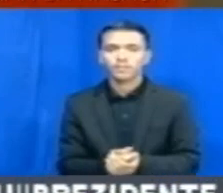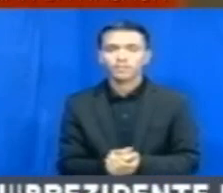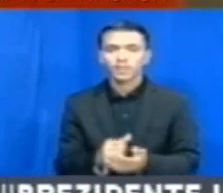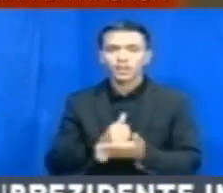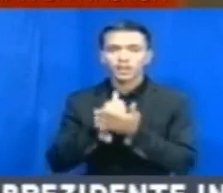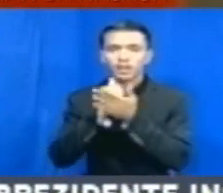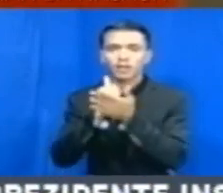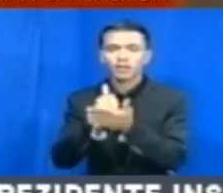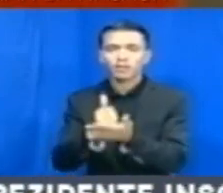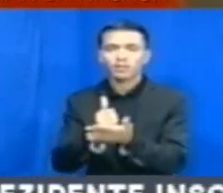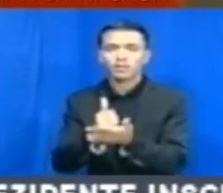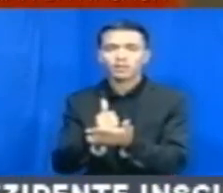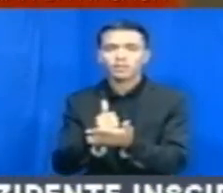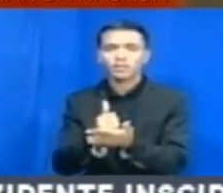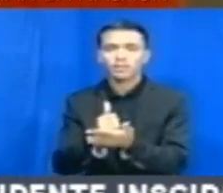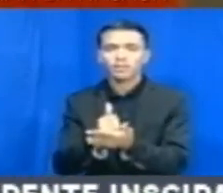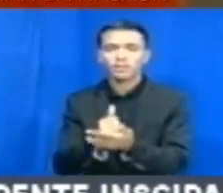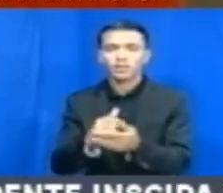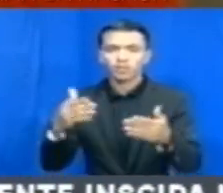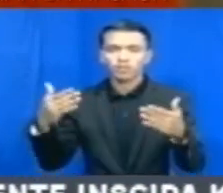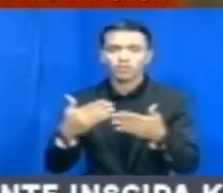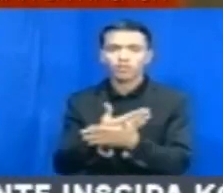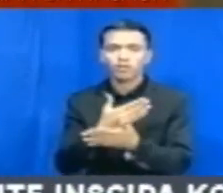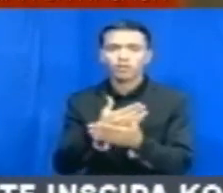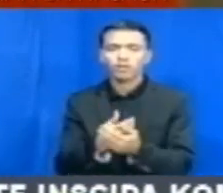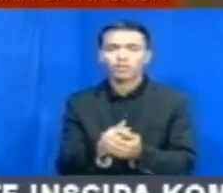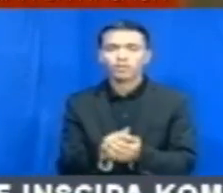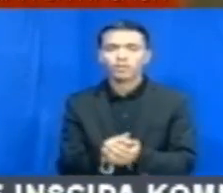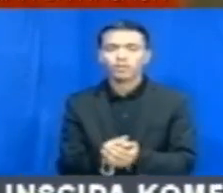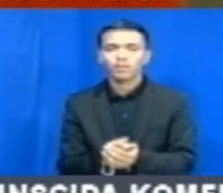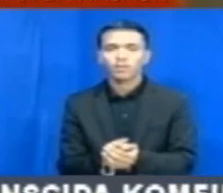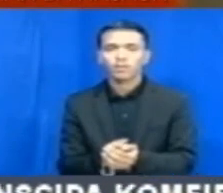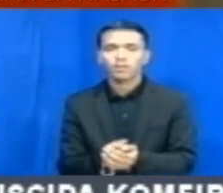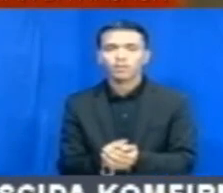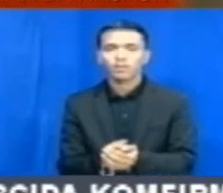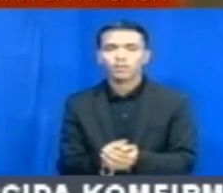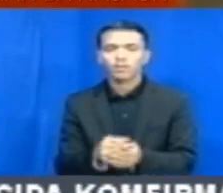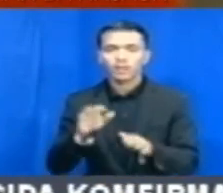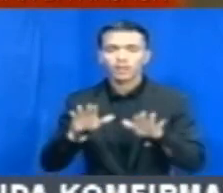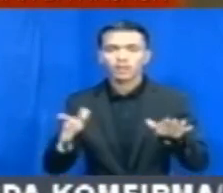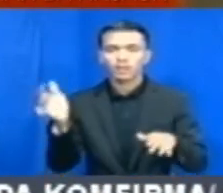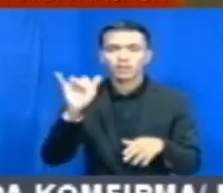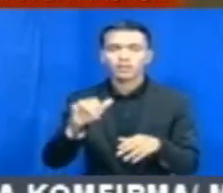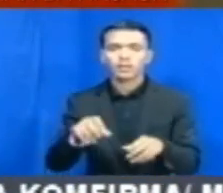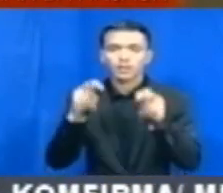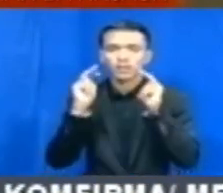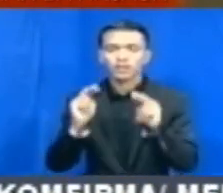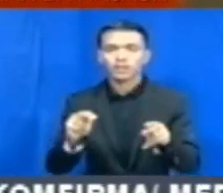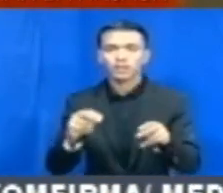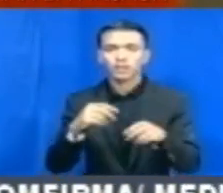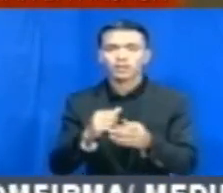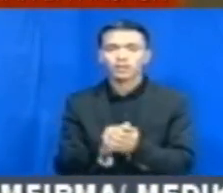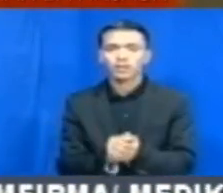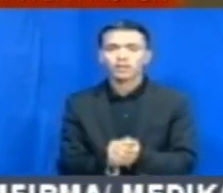membantu civilization yang baru, yang saya harap adik-adik harus menjadi